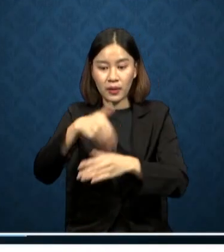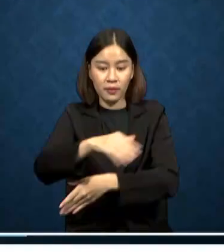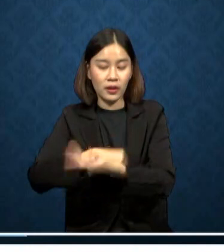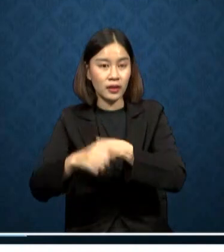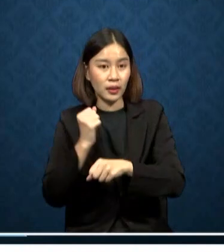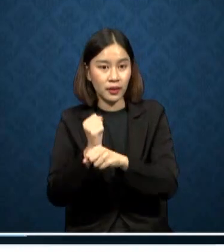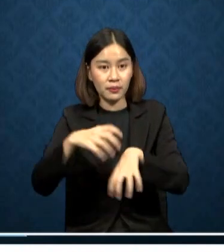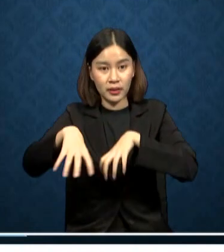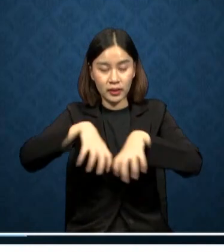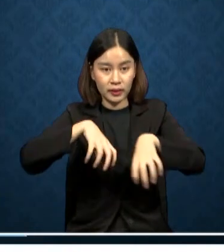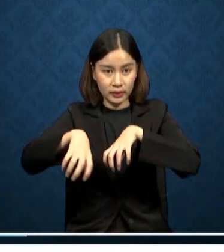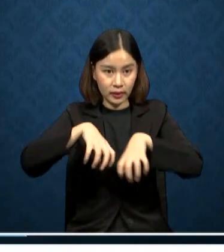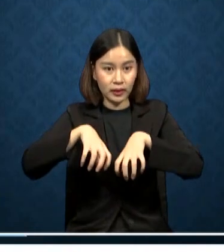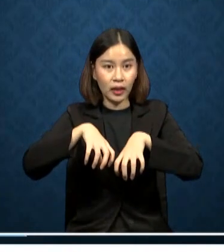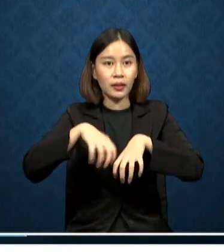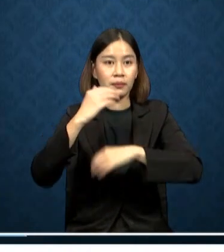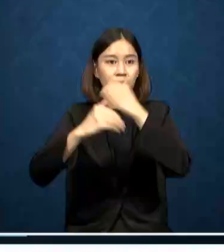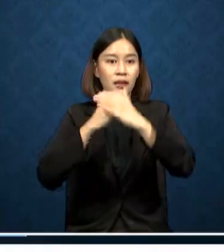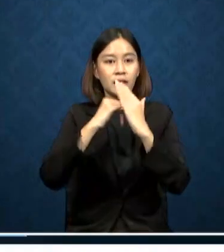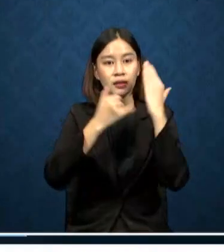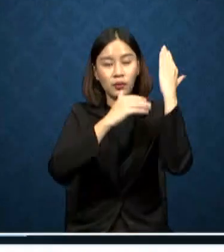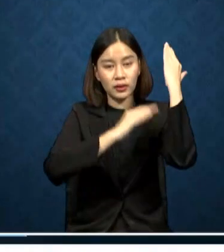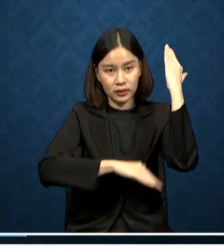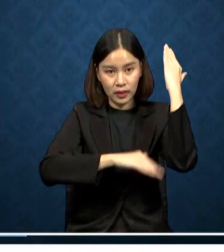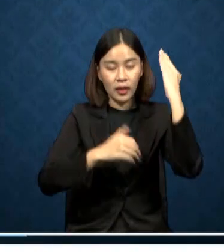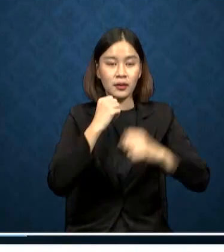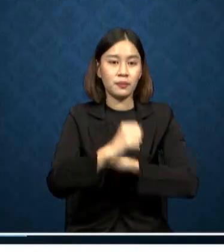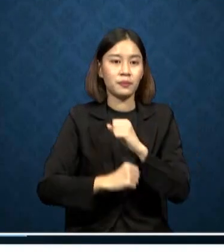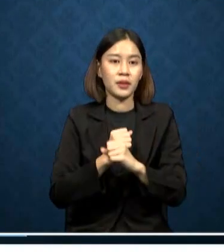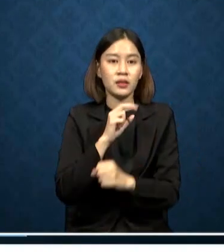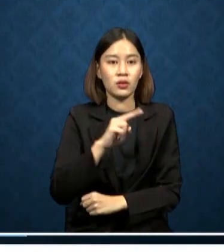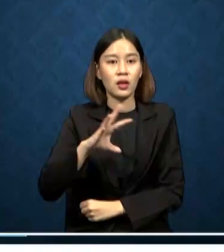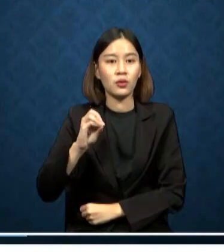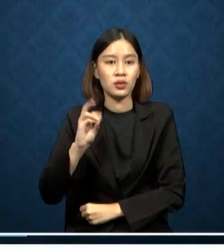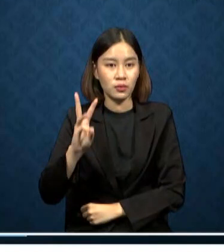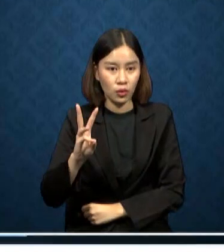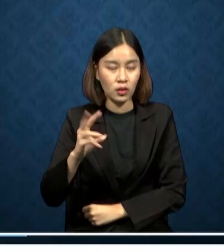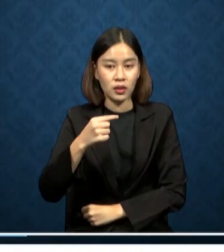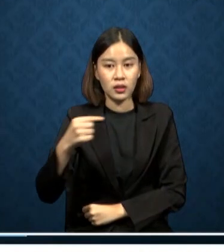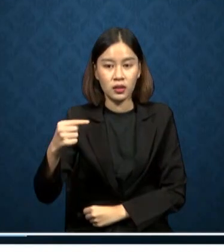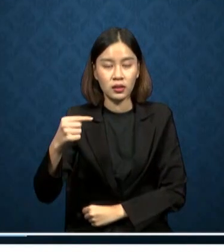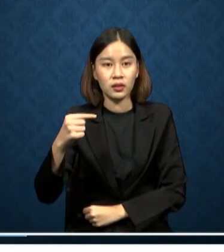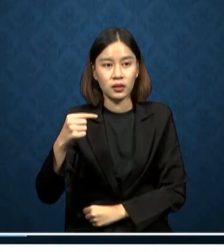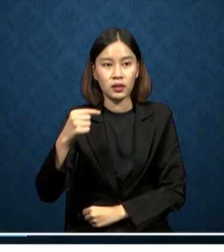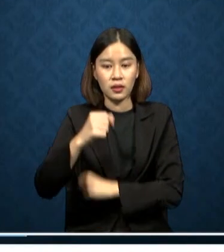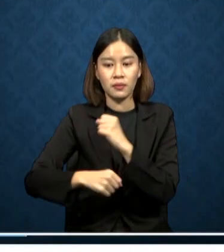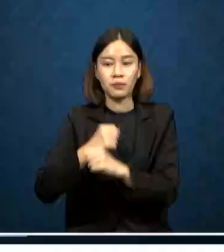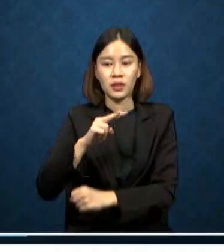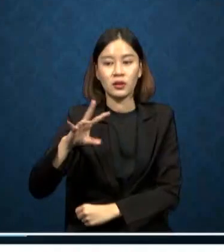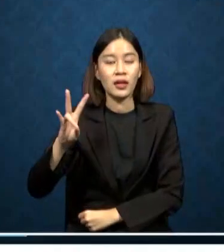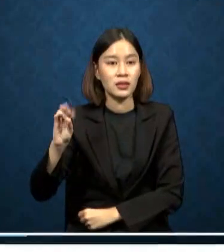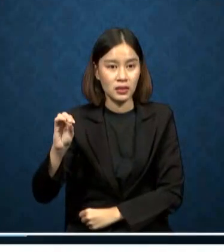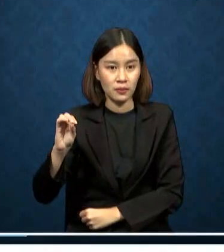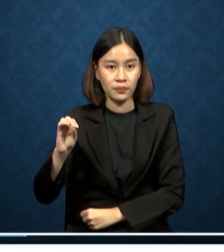บริหารบริหารและพนหารจกเจนภาคต้ายพุธษัลาด 2,666 ถึง 2,70